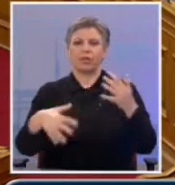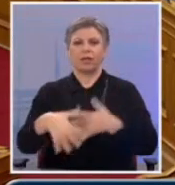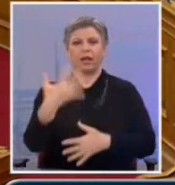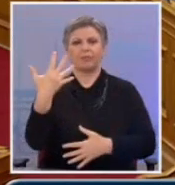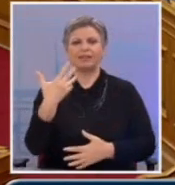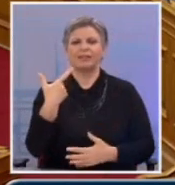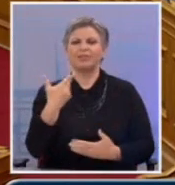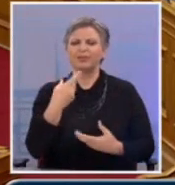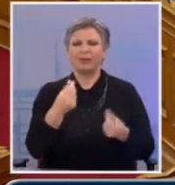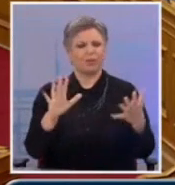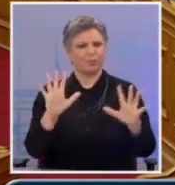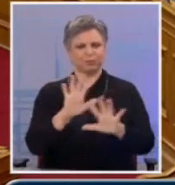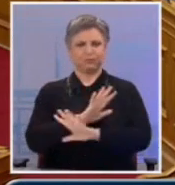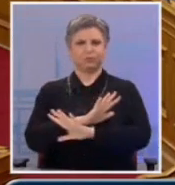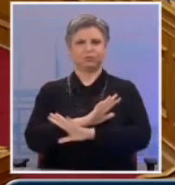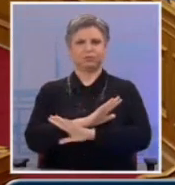λέει κανείς,